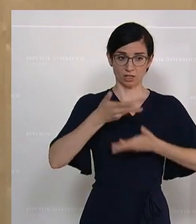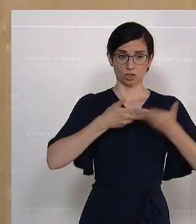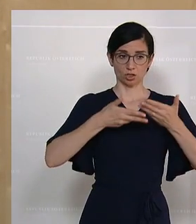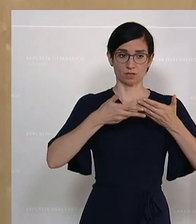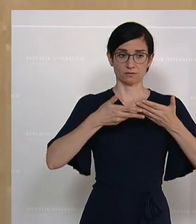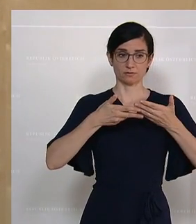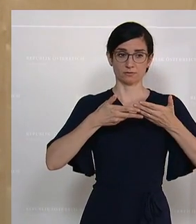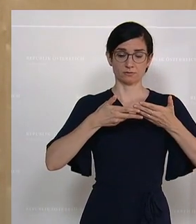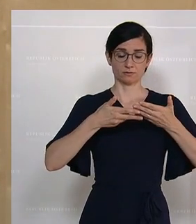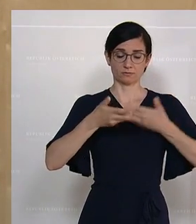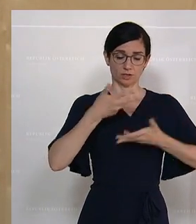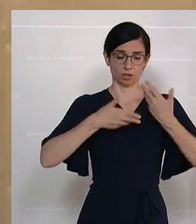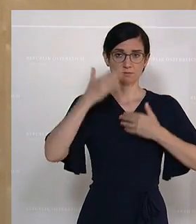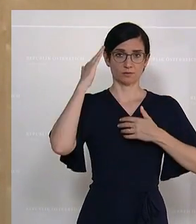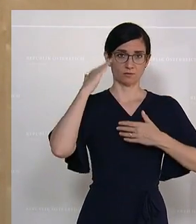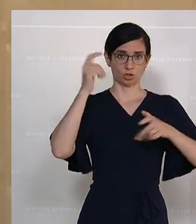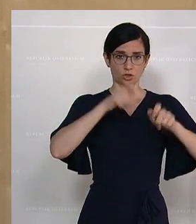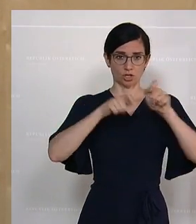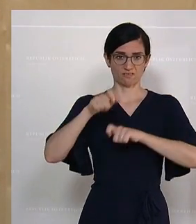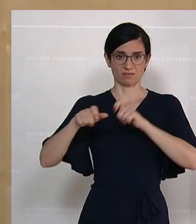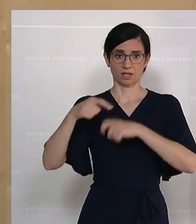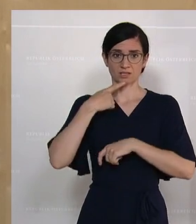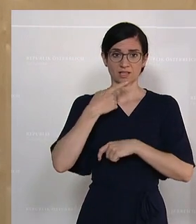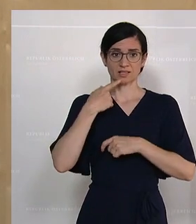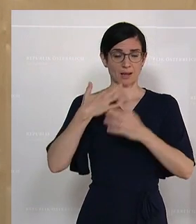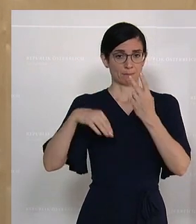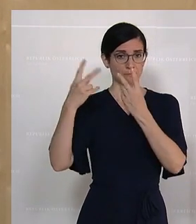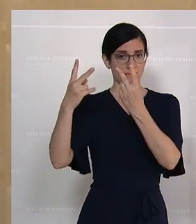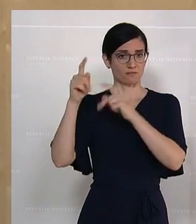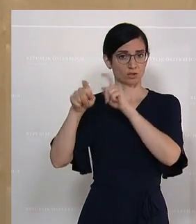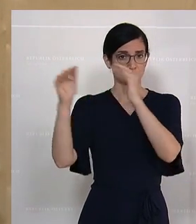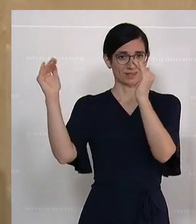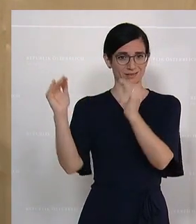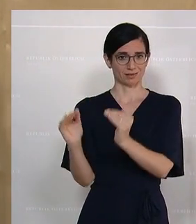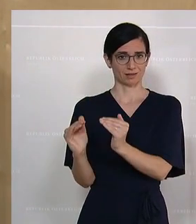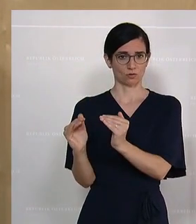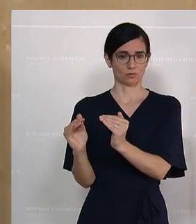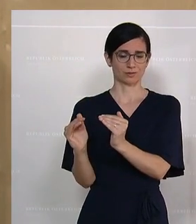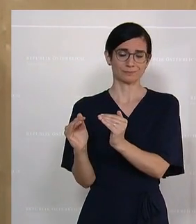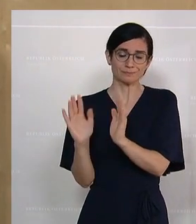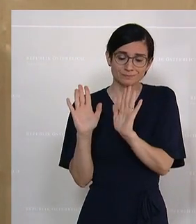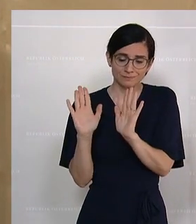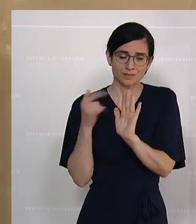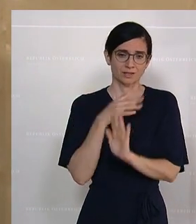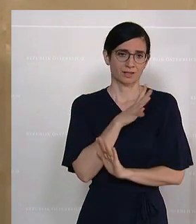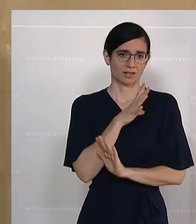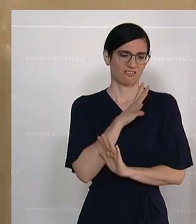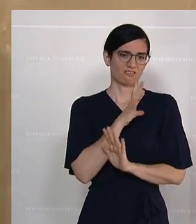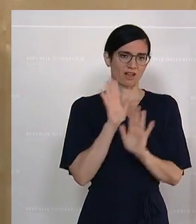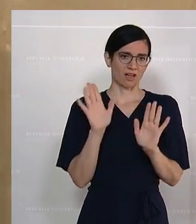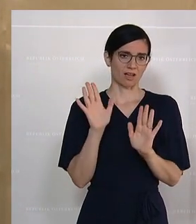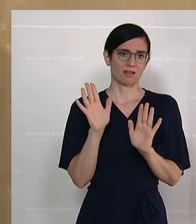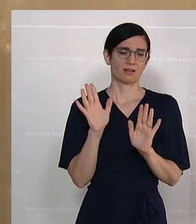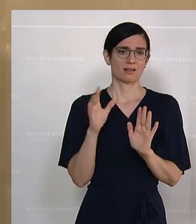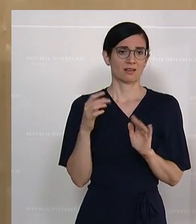zwischen wissenschaftler sagt dass mehrwertsteuersenkungen genau diese gefahren aufwerfen die wohl schlagend werden aber